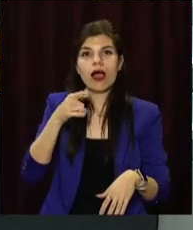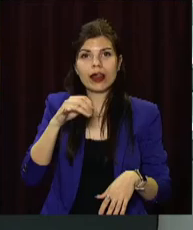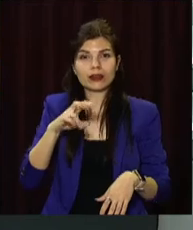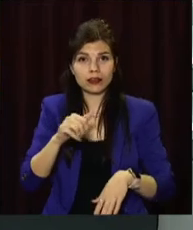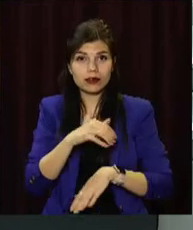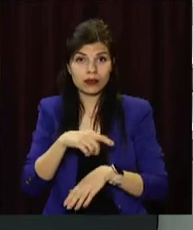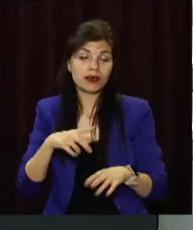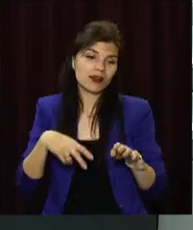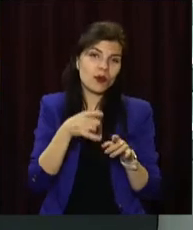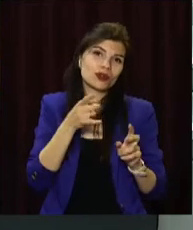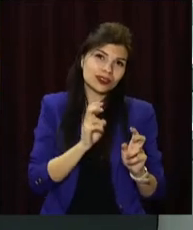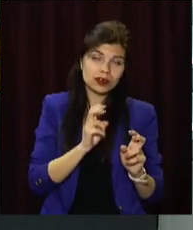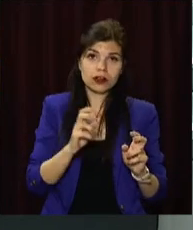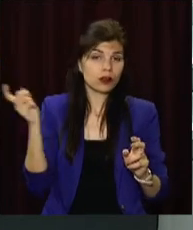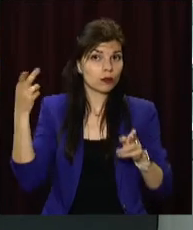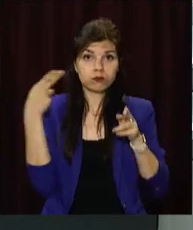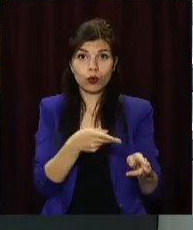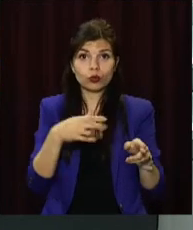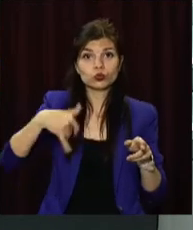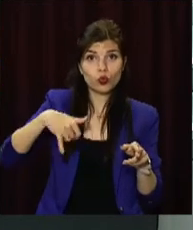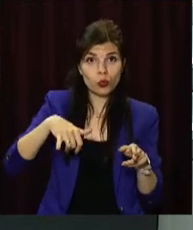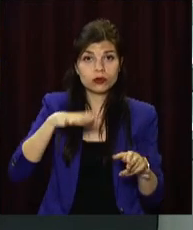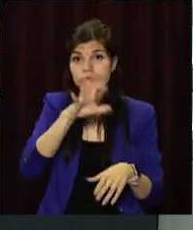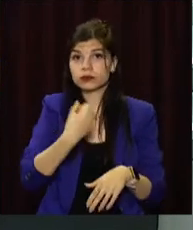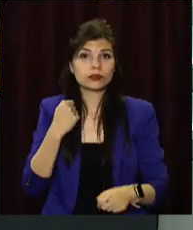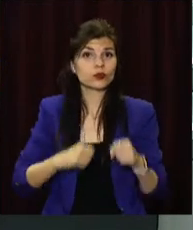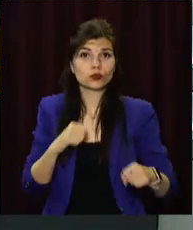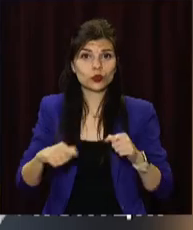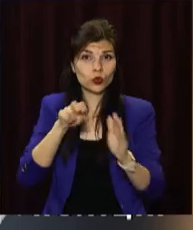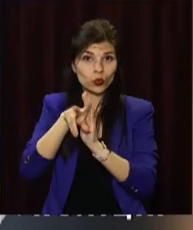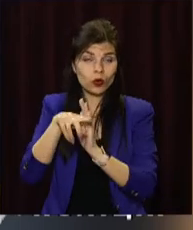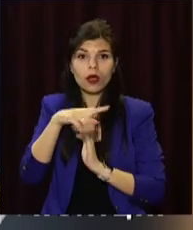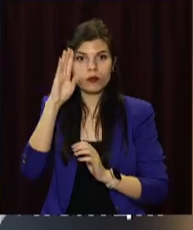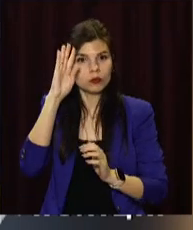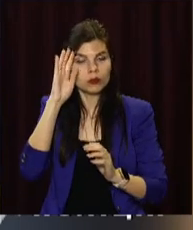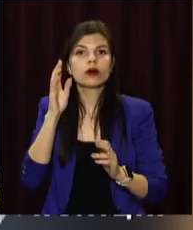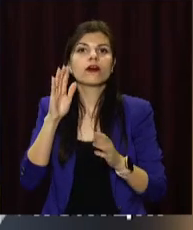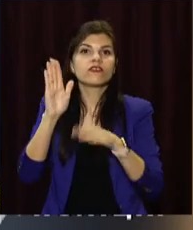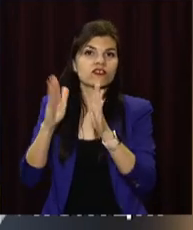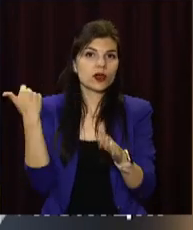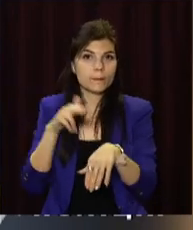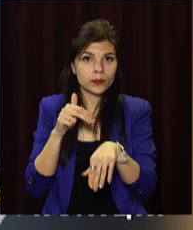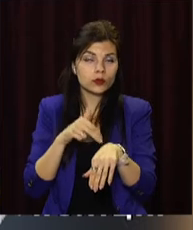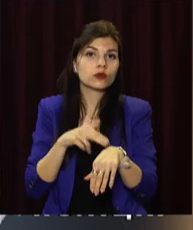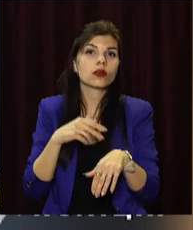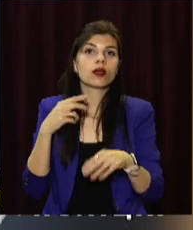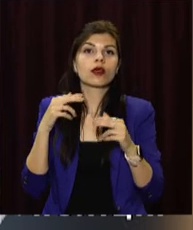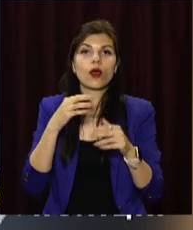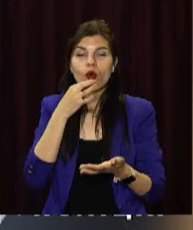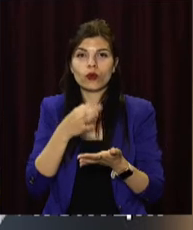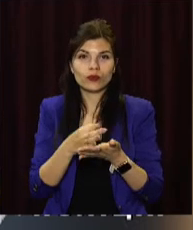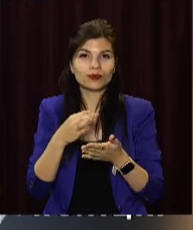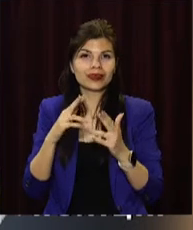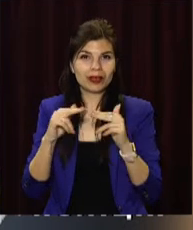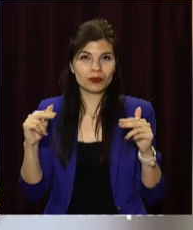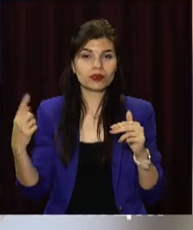У потерпілого зловмисники вихопили сумку та почали тікати. Чоловік викликав поліцію. Правоохоронці Дніпровського районного управління